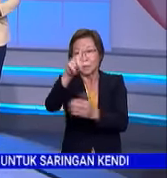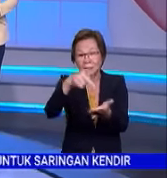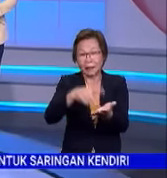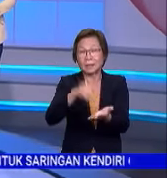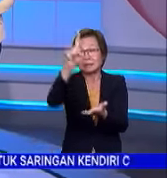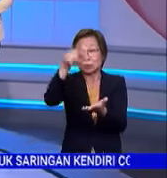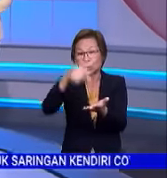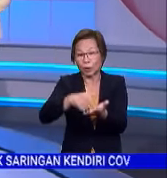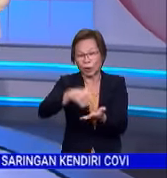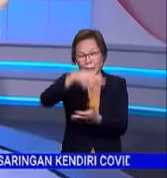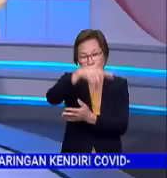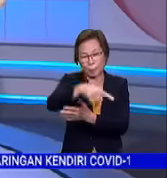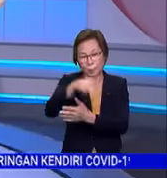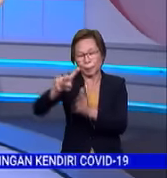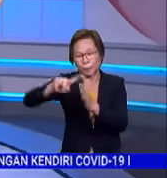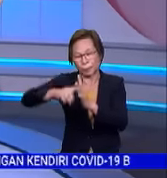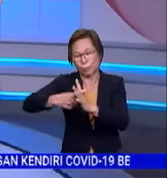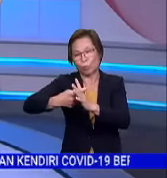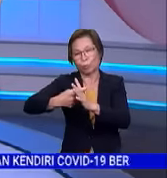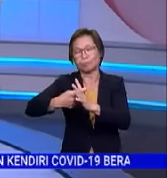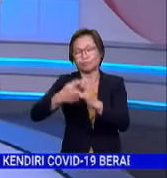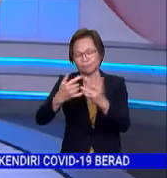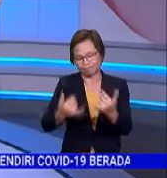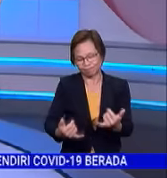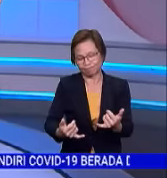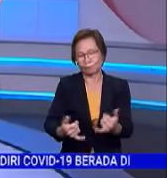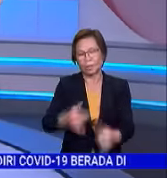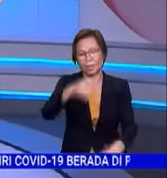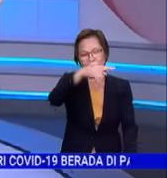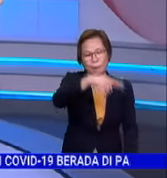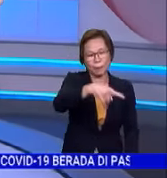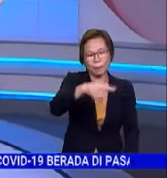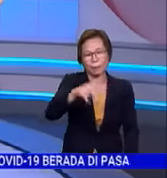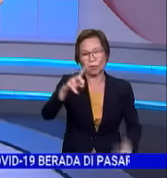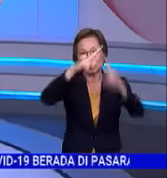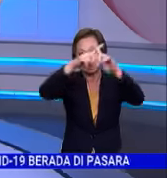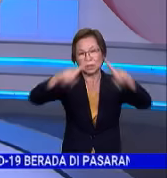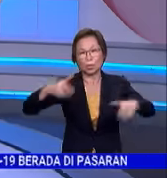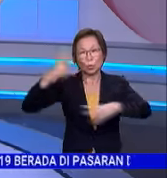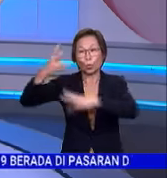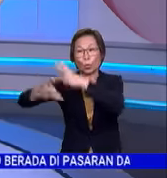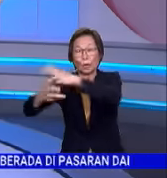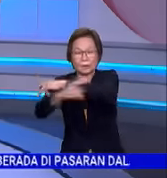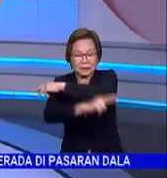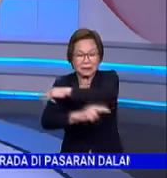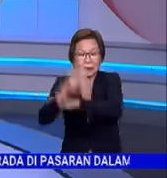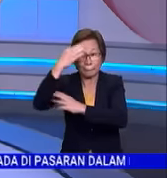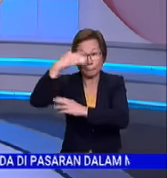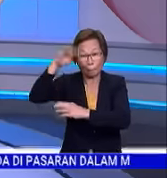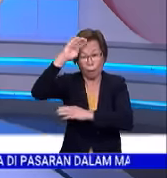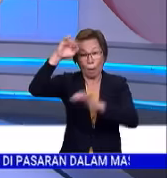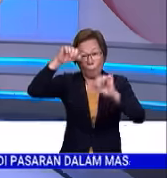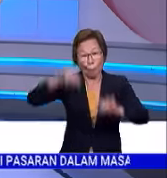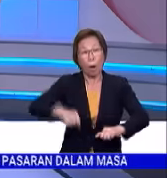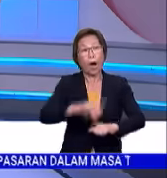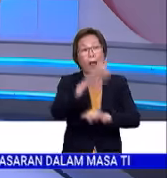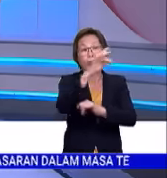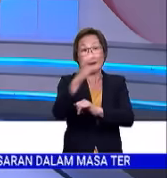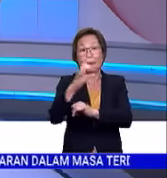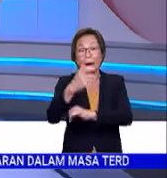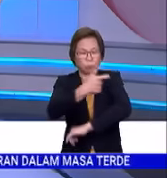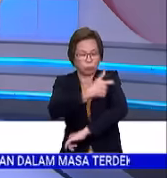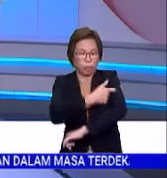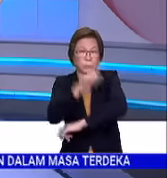pusat pemberian vaksin memulakan operasi hari ini. PPV Dewan Warisan Negeri itu mampu menampung sehingga 800